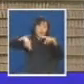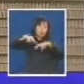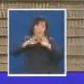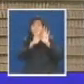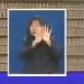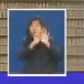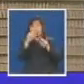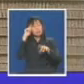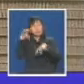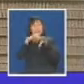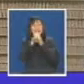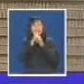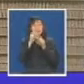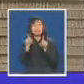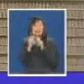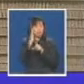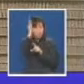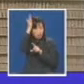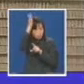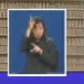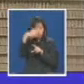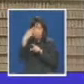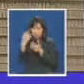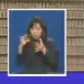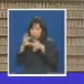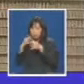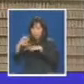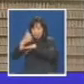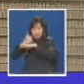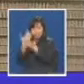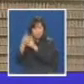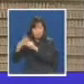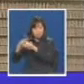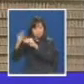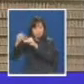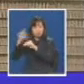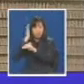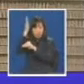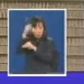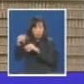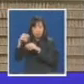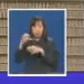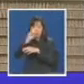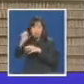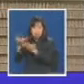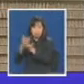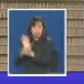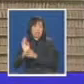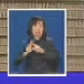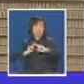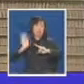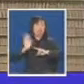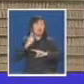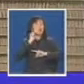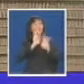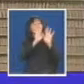ฏิบัติกันในสากลนะครับและในอนาคตข้างหน้าถ้าเราสามารถที่จะปรับปรุงระบบตรงนี้ได้ดียิ่งขึ้นนั้นผมยินดีเป็นอย่างยิ่งนะครับแล้วก็จะไม่ขัดข้